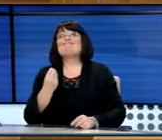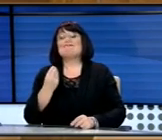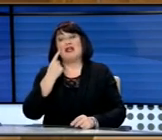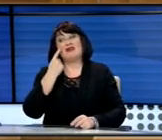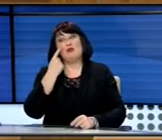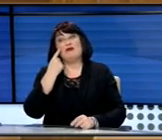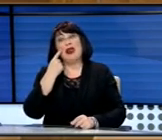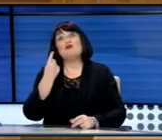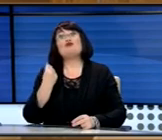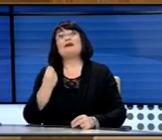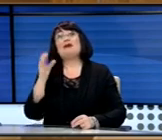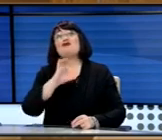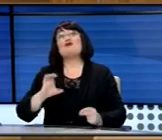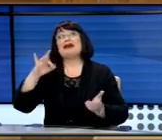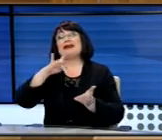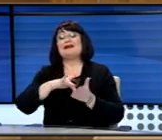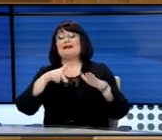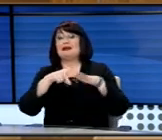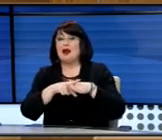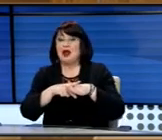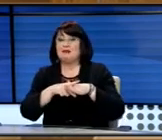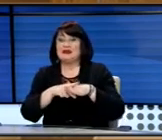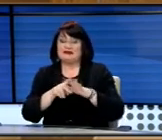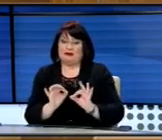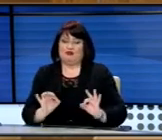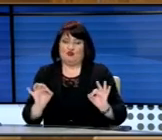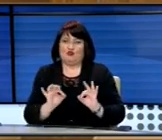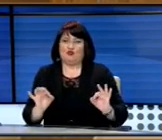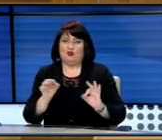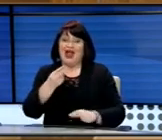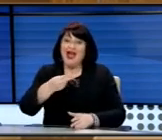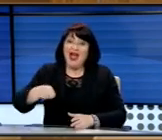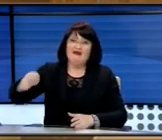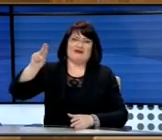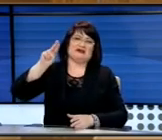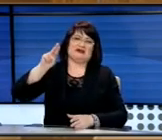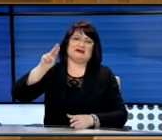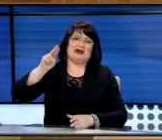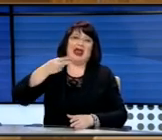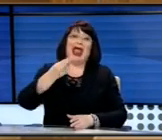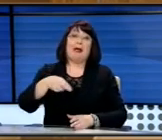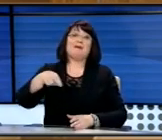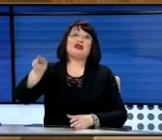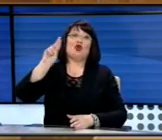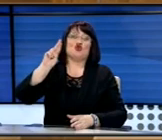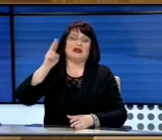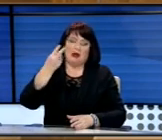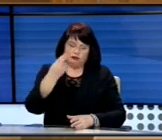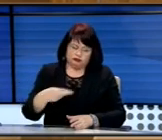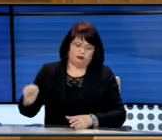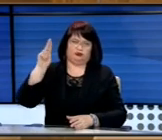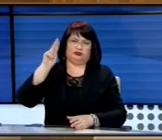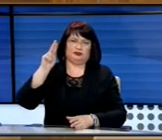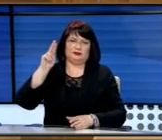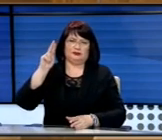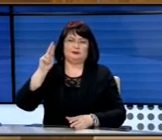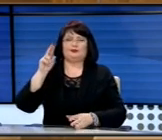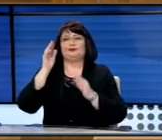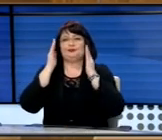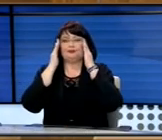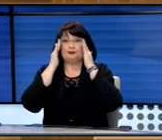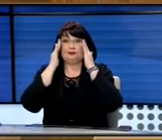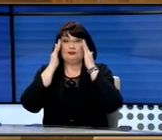Η Ευρωπαϊκή Κεντρική Τράπεζα ετοιμάζεται να αυξήσει ακόμα περισσότερο τα επιτόκια, οδηγώντας σε εκτόξευση